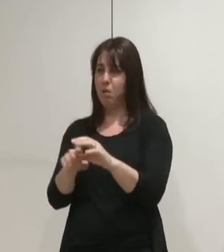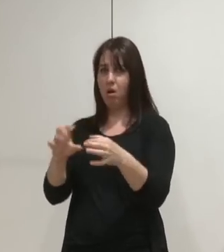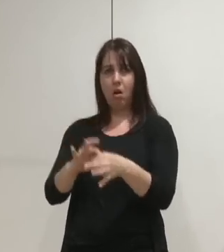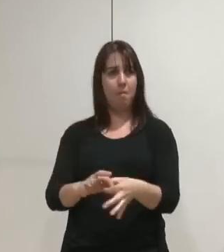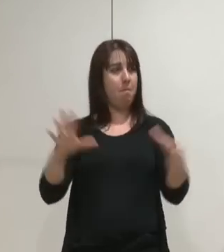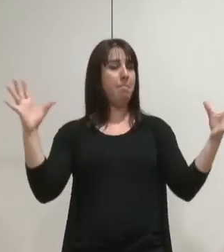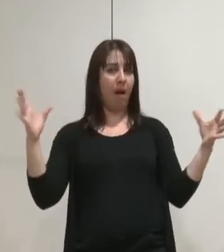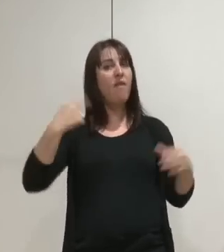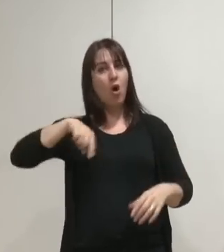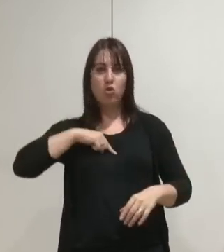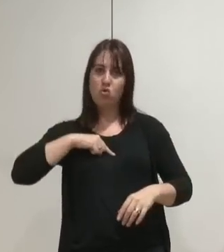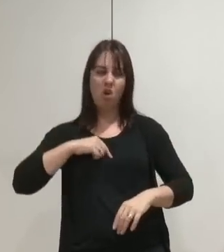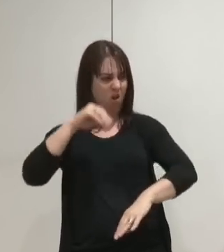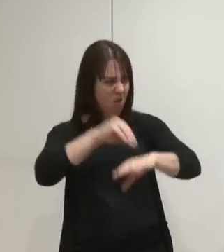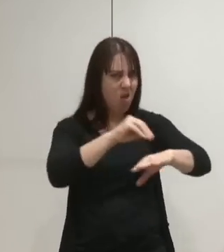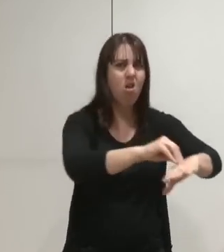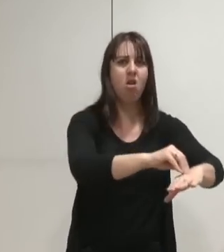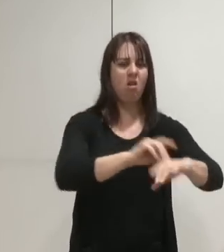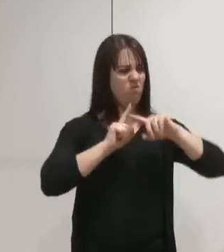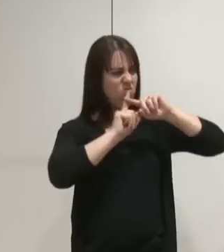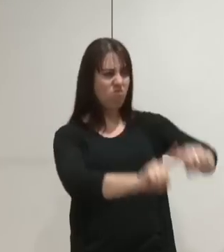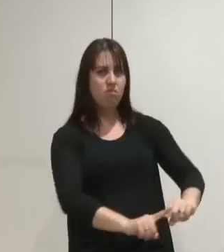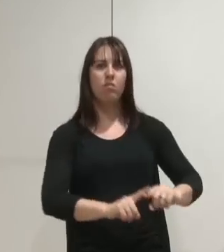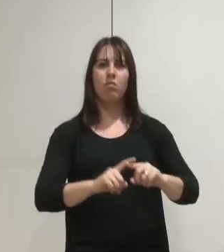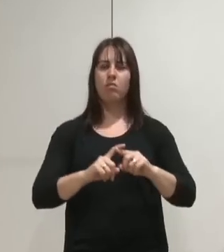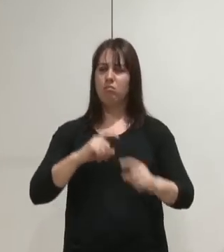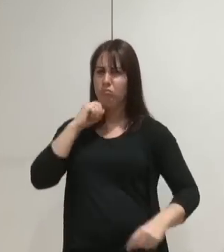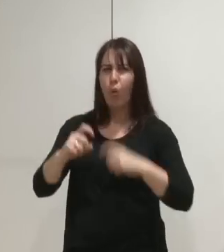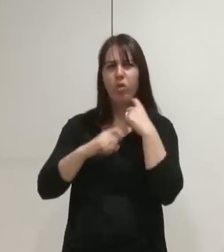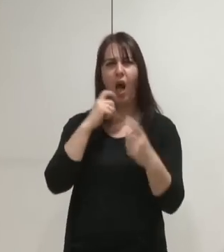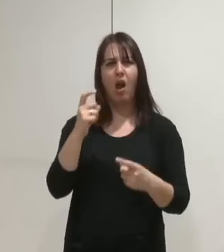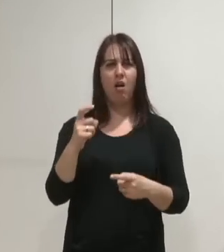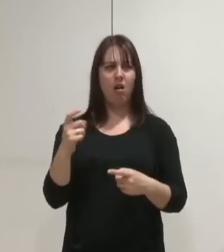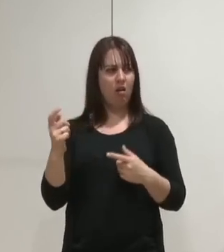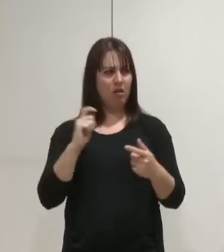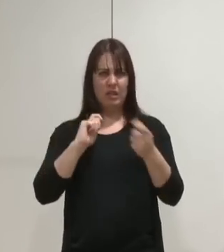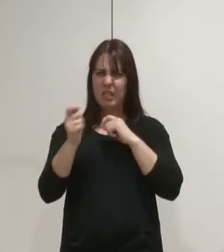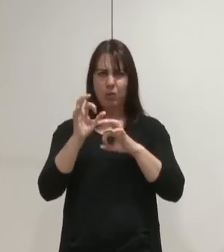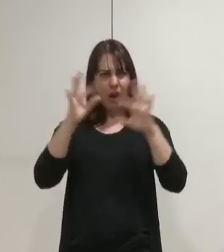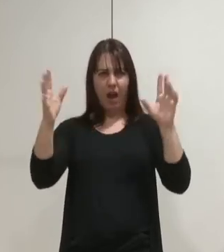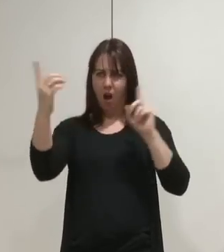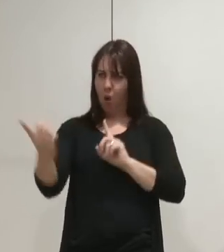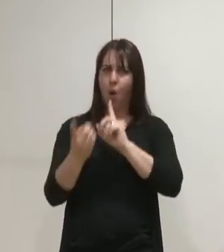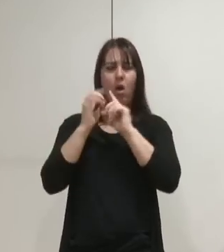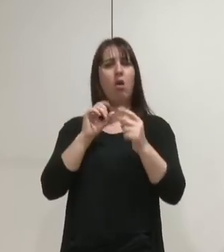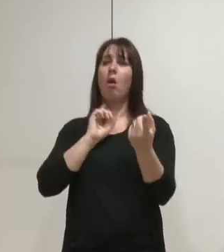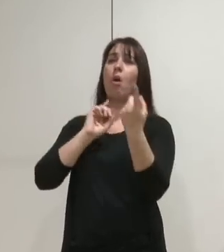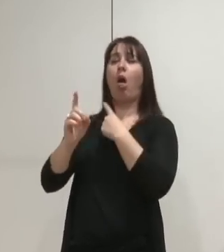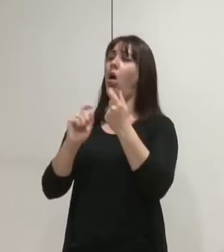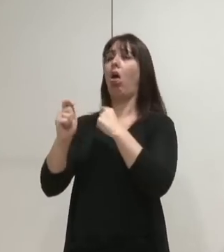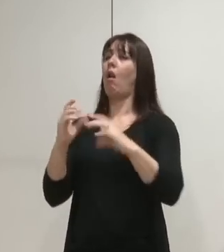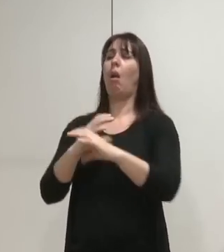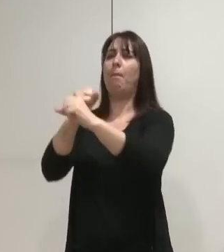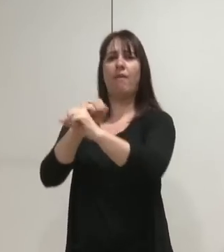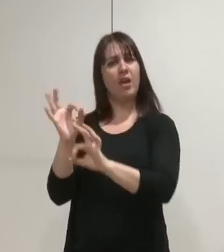conditions de brutalité d'absence de discussion la présidente n'a même pas été reçue par le maire si ce n'est entre deux portes qui